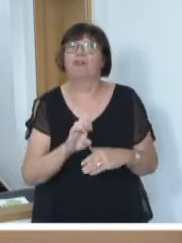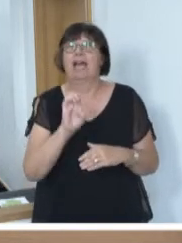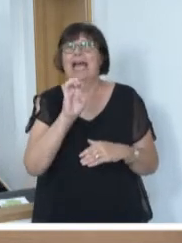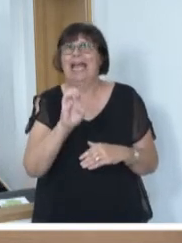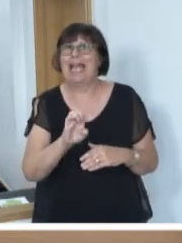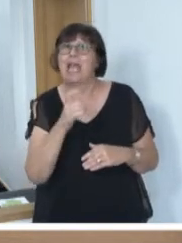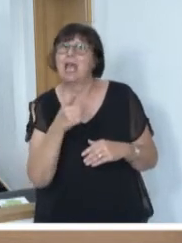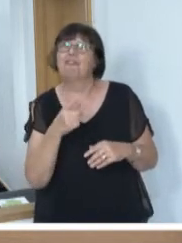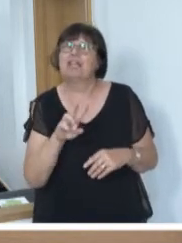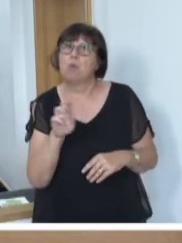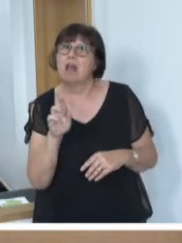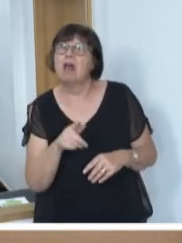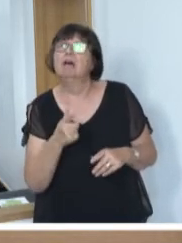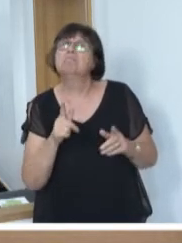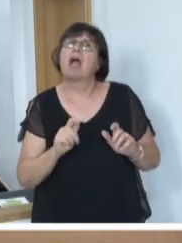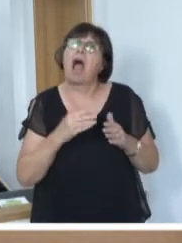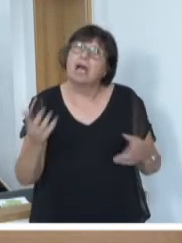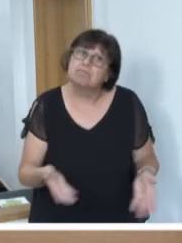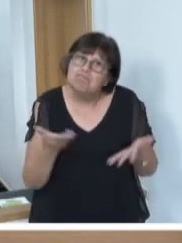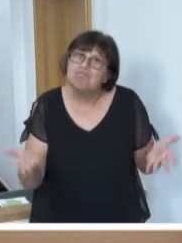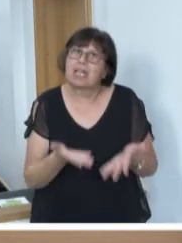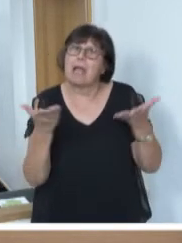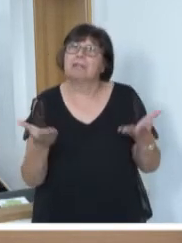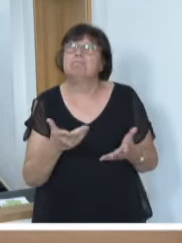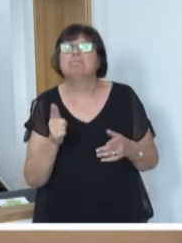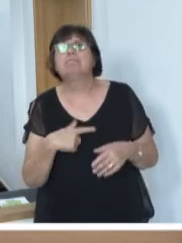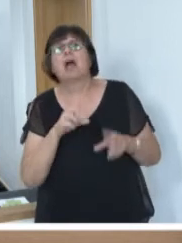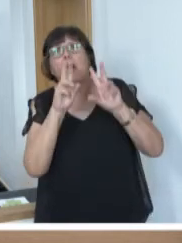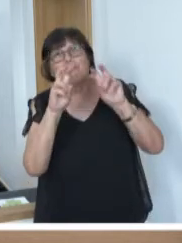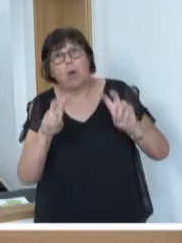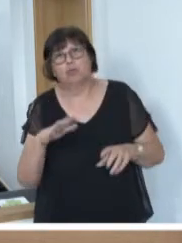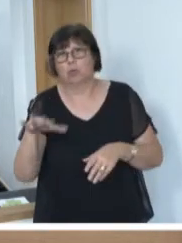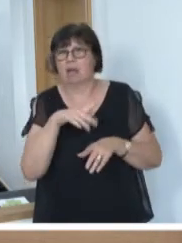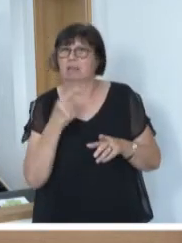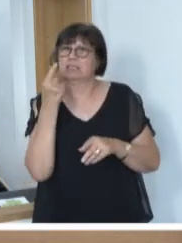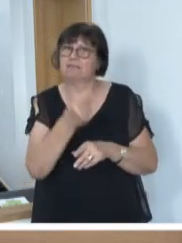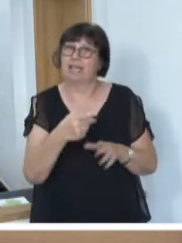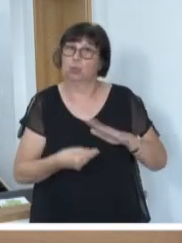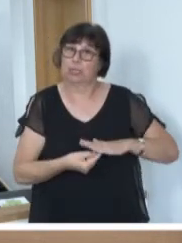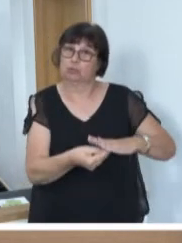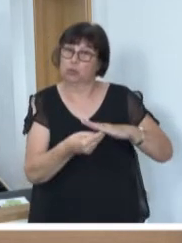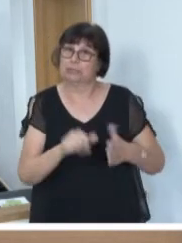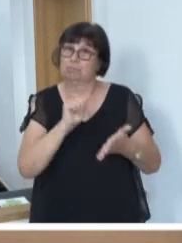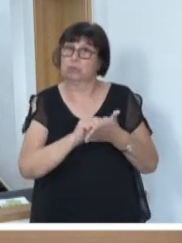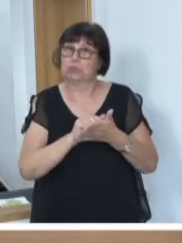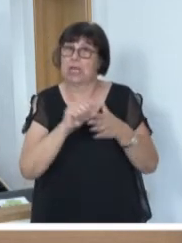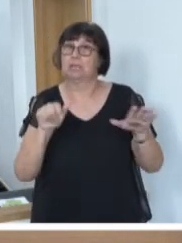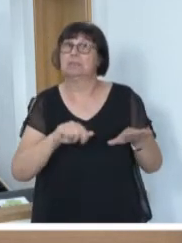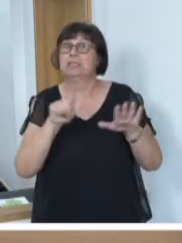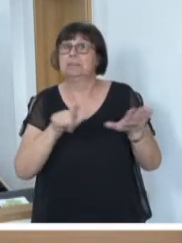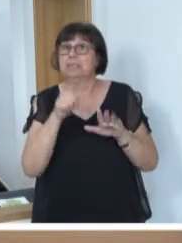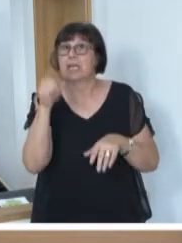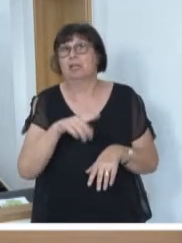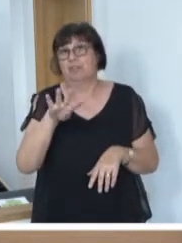ankurbeln, Zulassung und Forschung landesweit unterstützen, Drucksache 17/44,